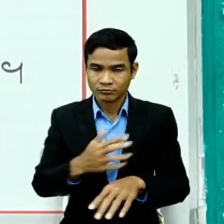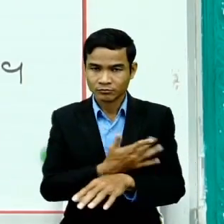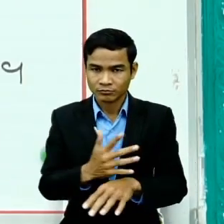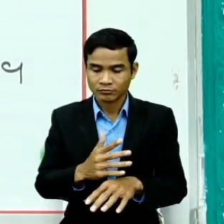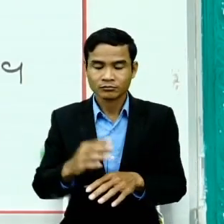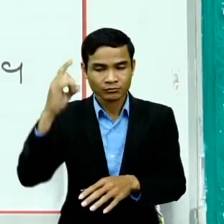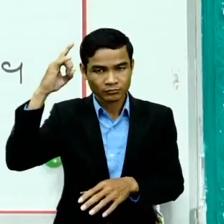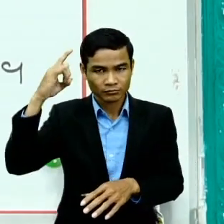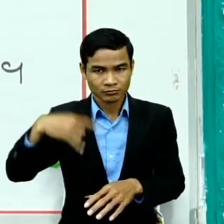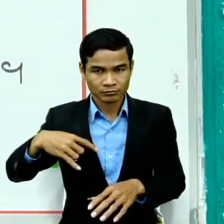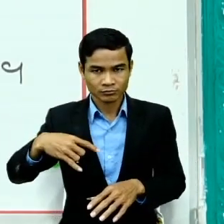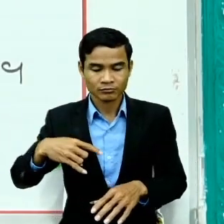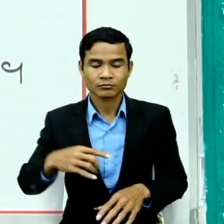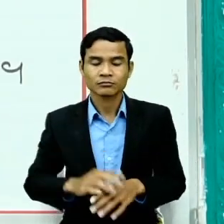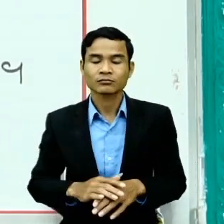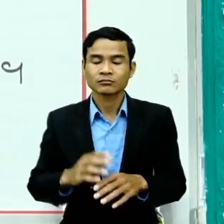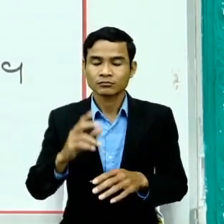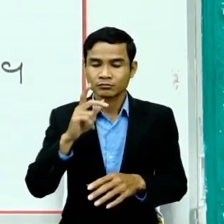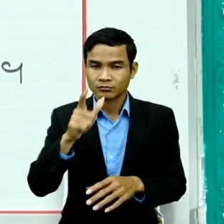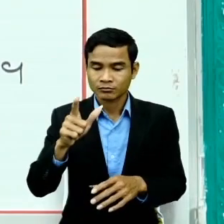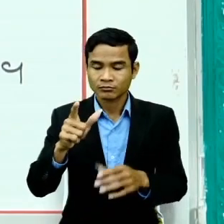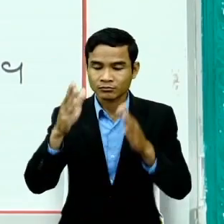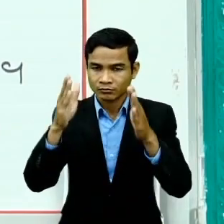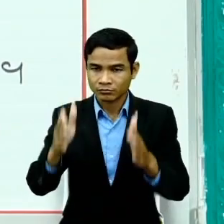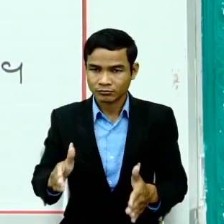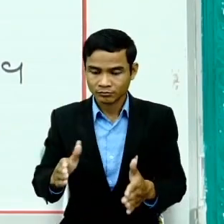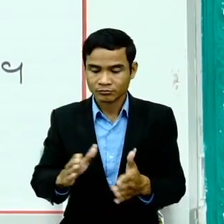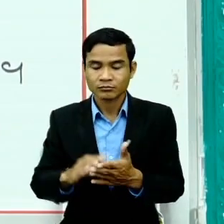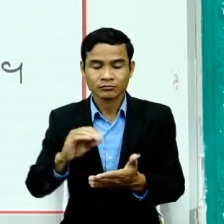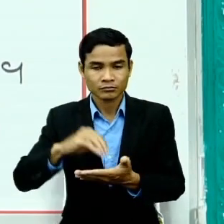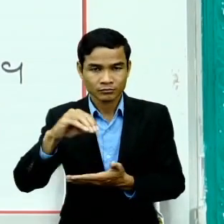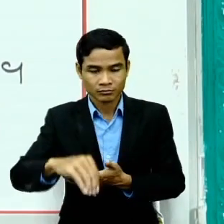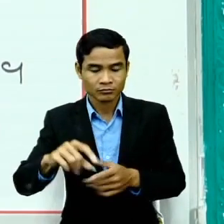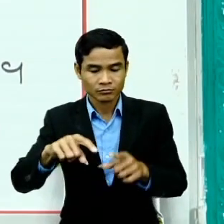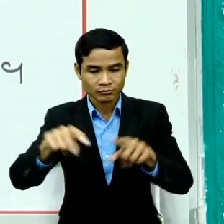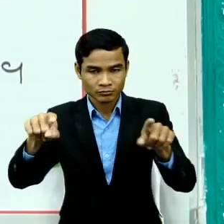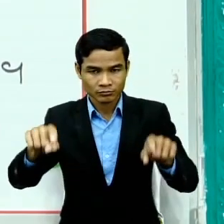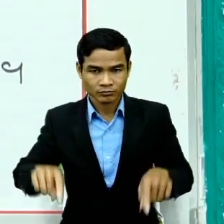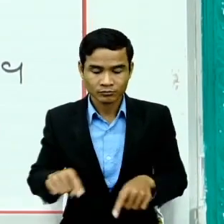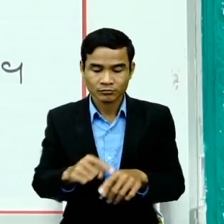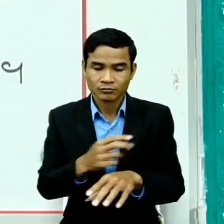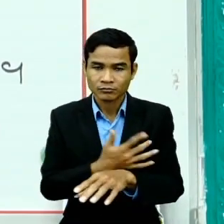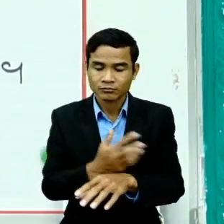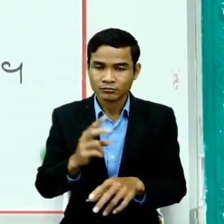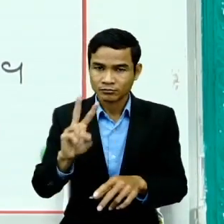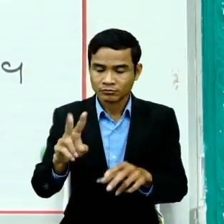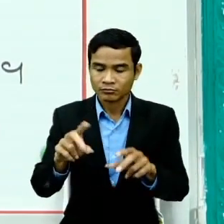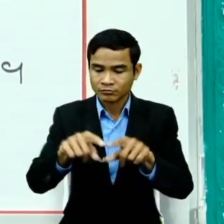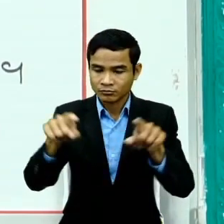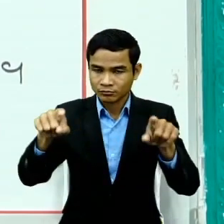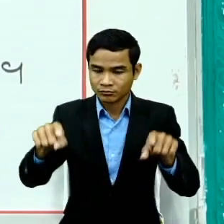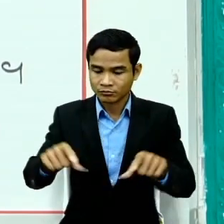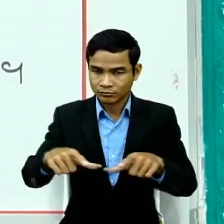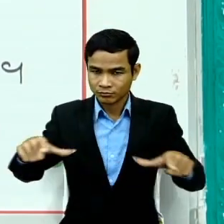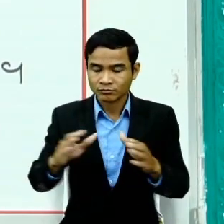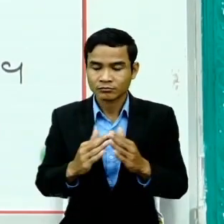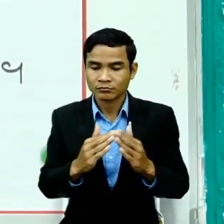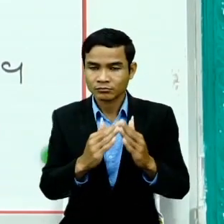mình rèn sấy chia mà cha chầm cà thông thông phí nơ sọc chấm cà